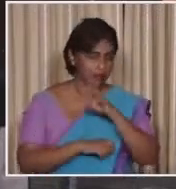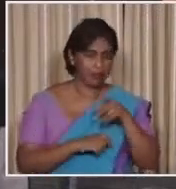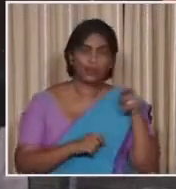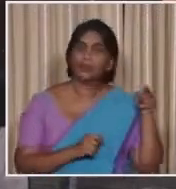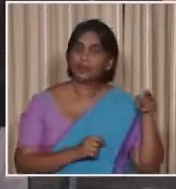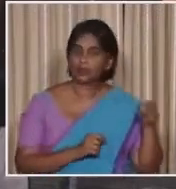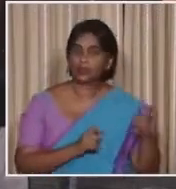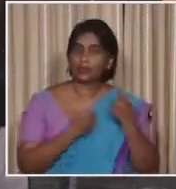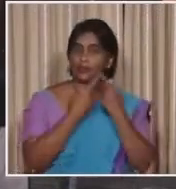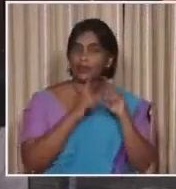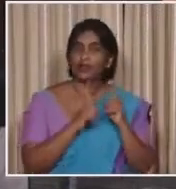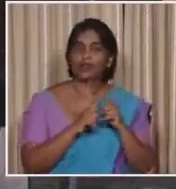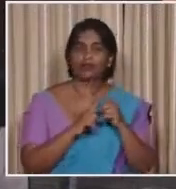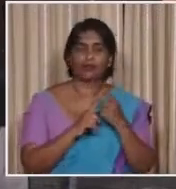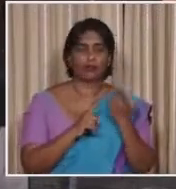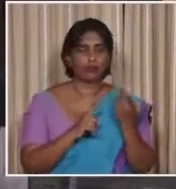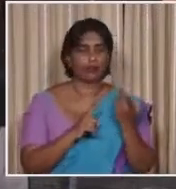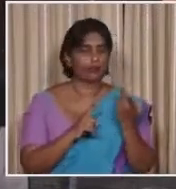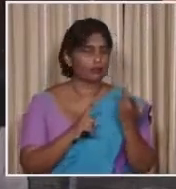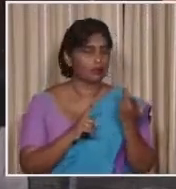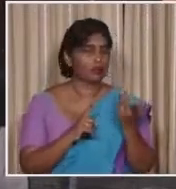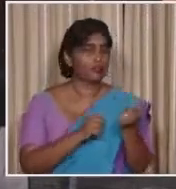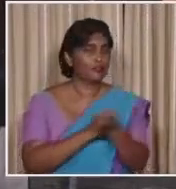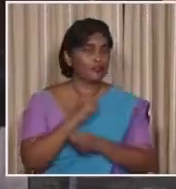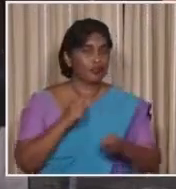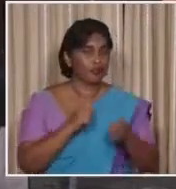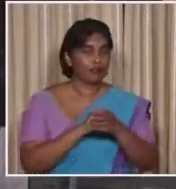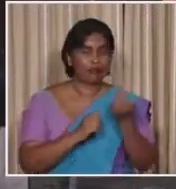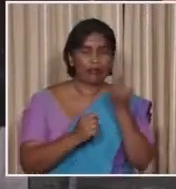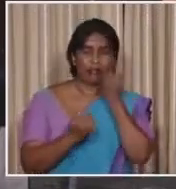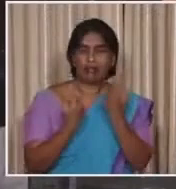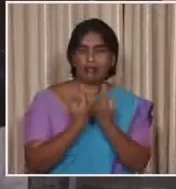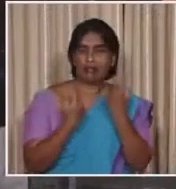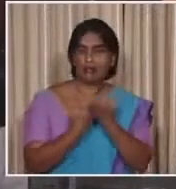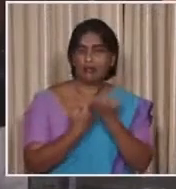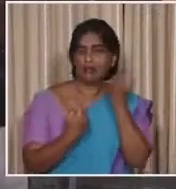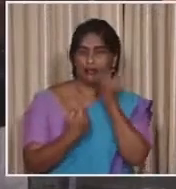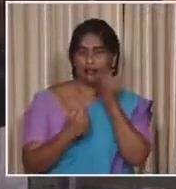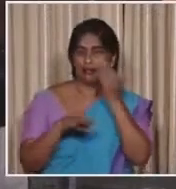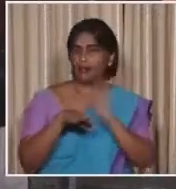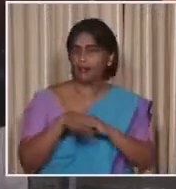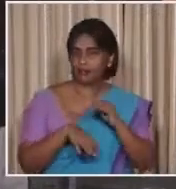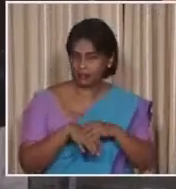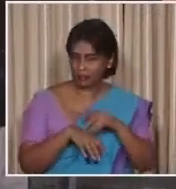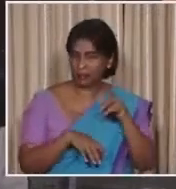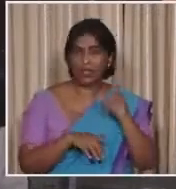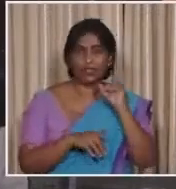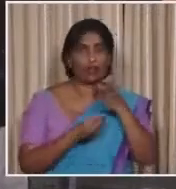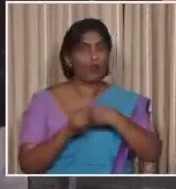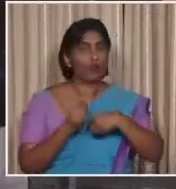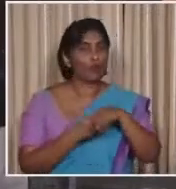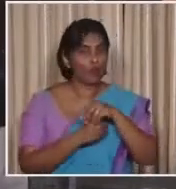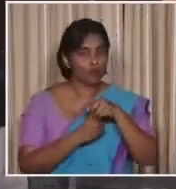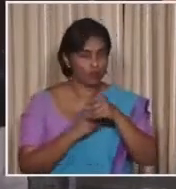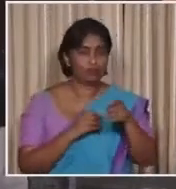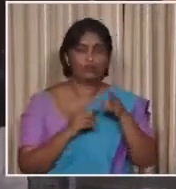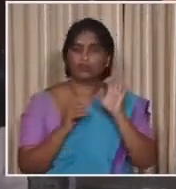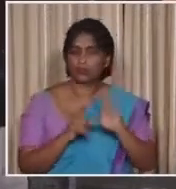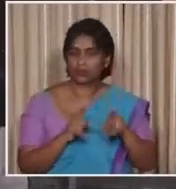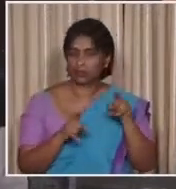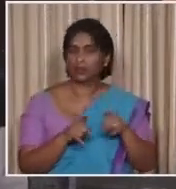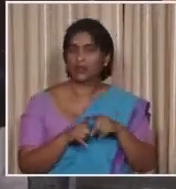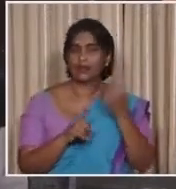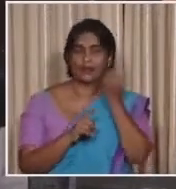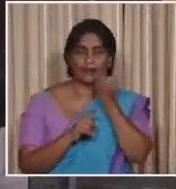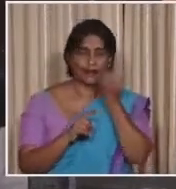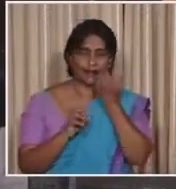நோய் என்னும் ஒரு நோய் அங்கு உருவாகி இருக்கின்றது. அது கொம்போஸ் மூலமாக சேதனை பசலை மூலமாக உருவாகியது.